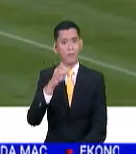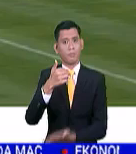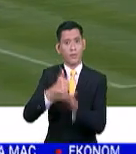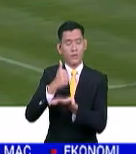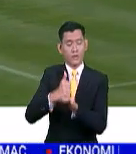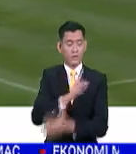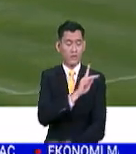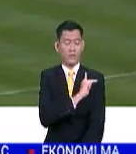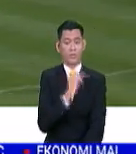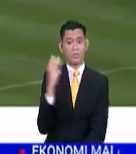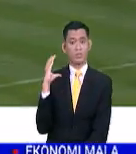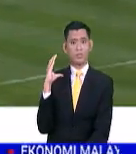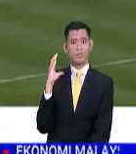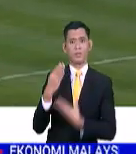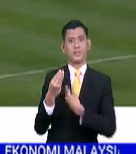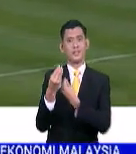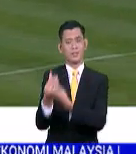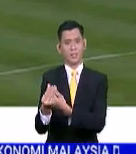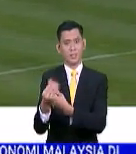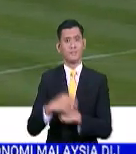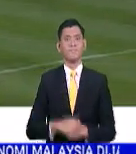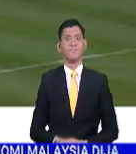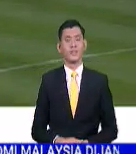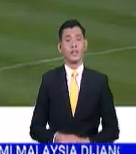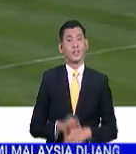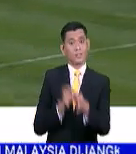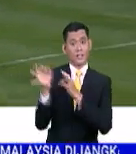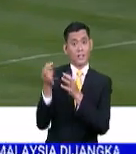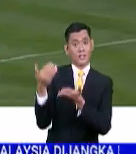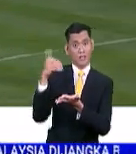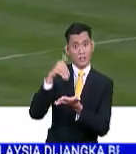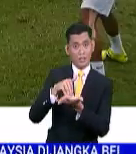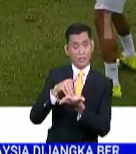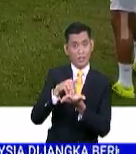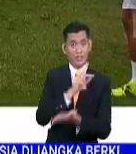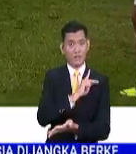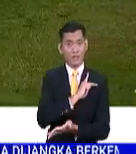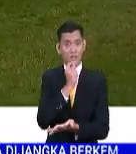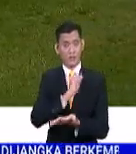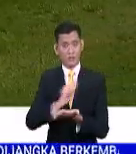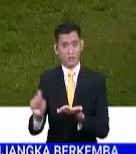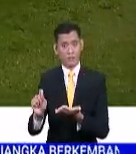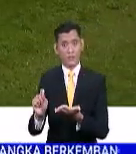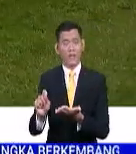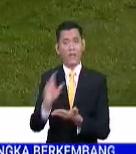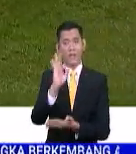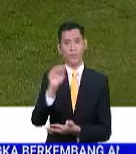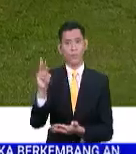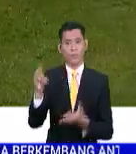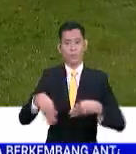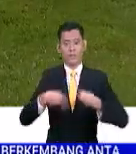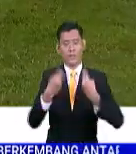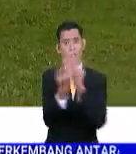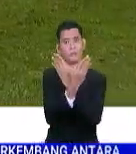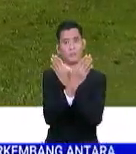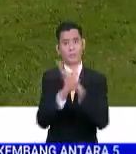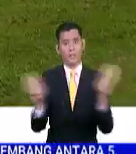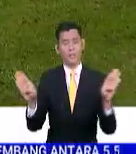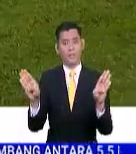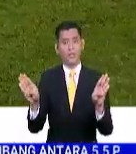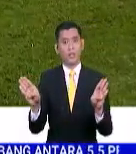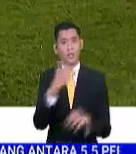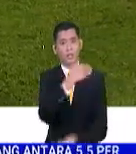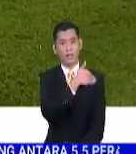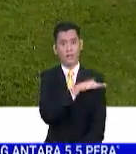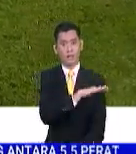jurulatih Harimau Melaya itu berjalan lancar. Jelas Muhammad Saifuddin, FM memberikan kebebasan kepada bekas pengurus pasukan bola sepak